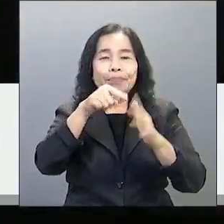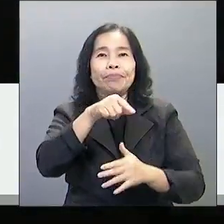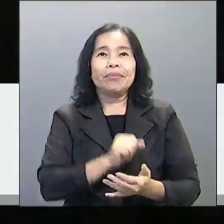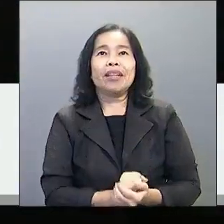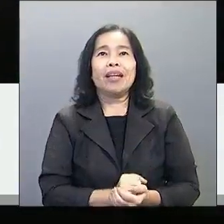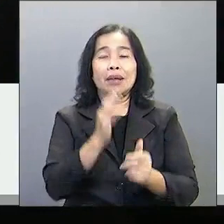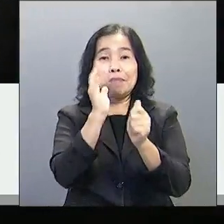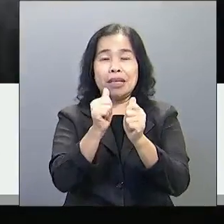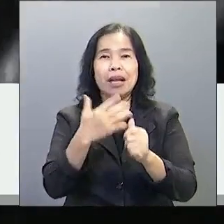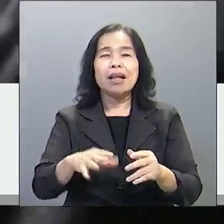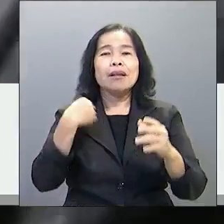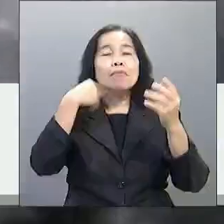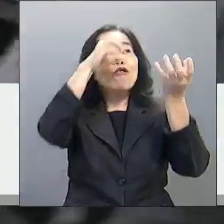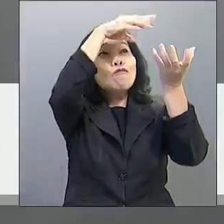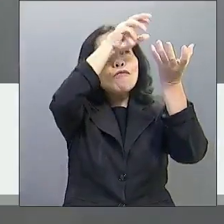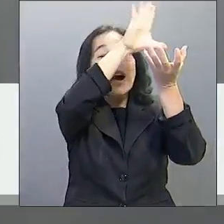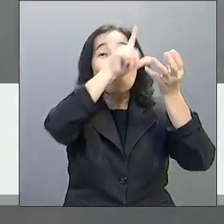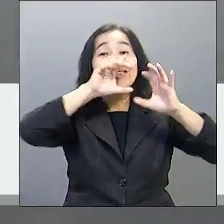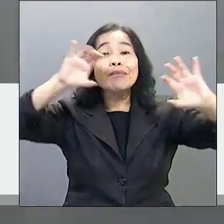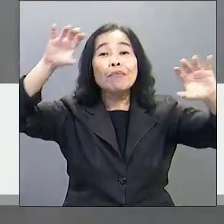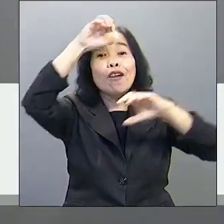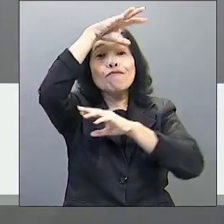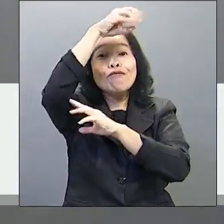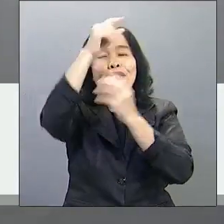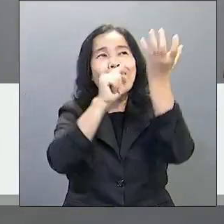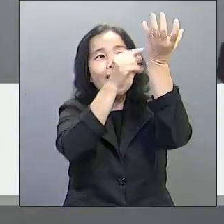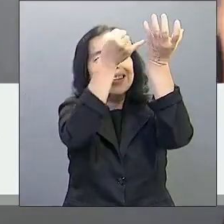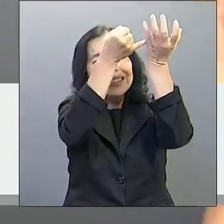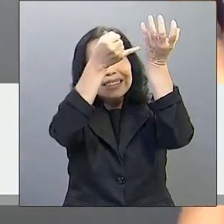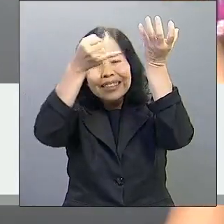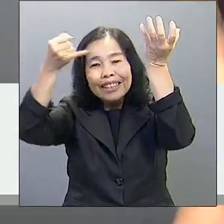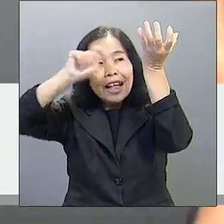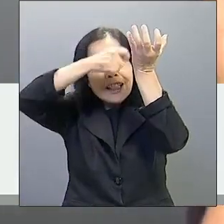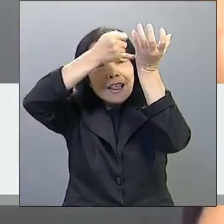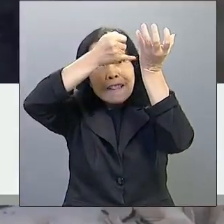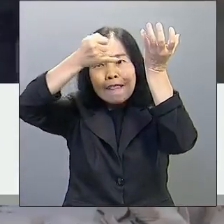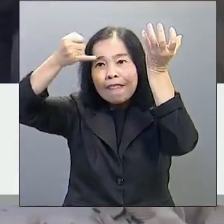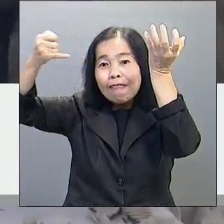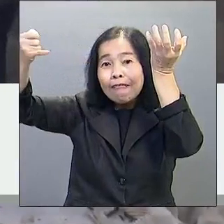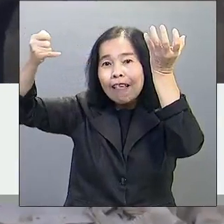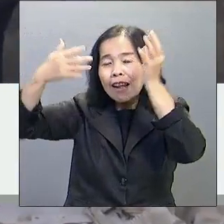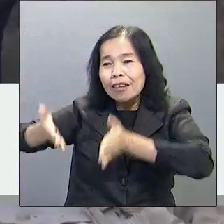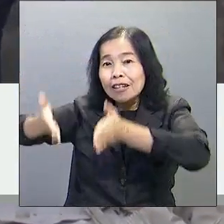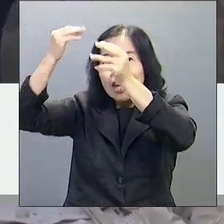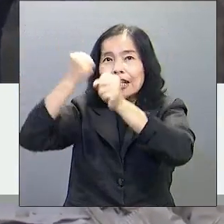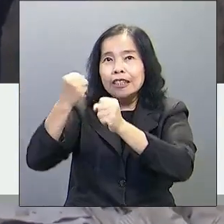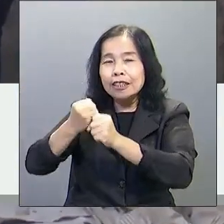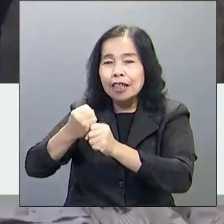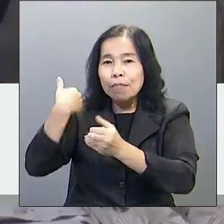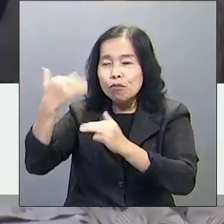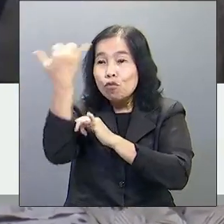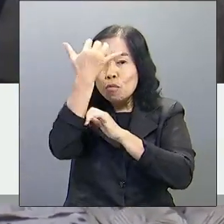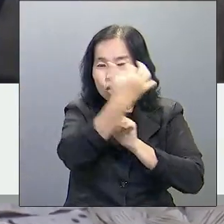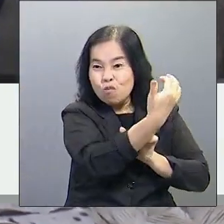อบลักลอบใช้กระแสไฟฟ้าของการไฟฟ้าส่วนภูมิภาคโดยการติดตั้งเซิร์ฟเวอร์ขุดเหรียญบิตคอย65เครื่